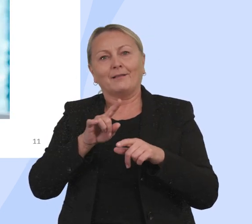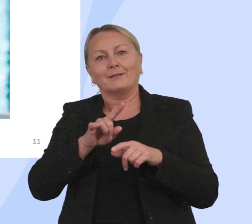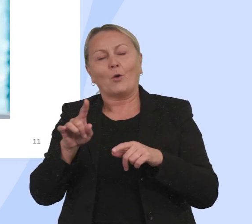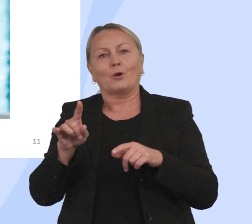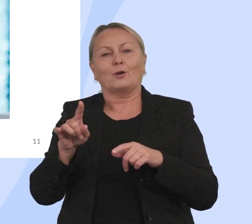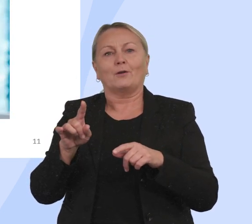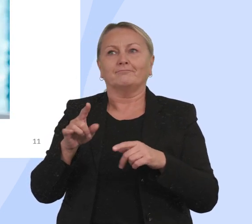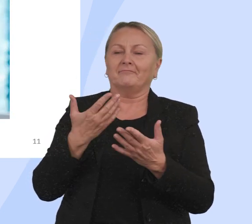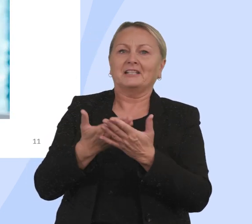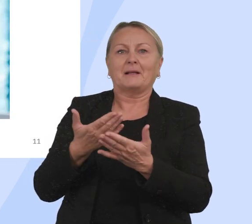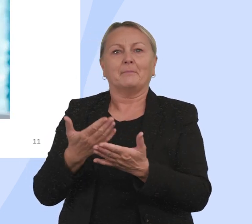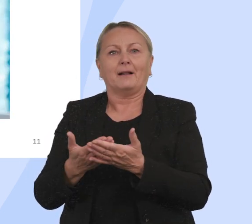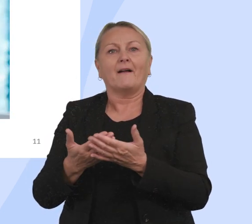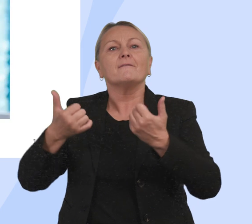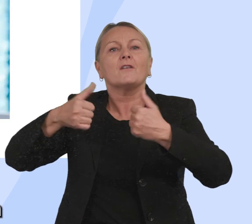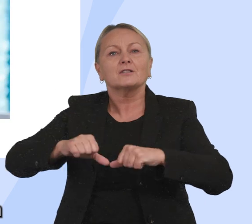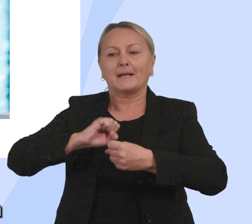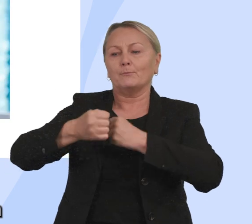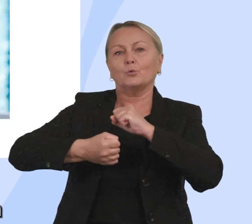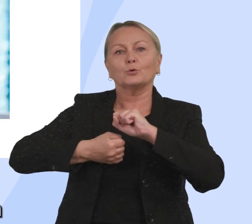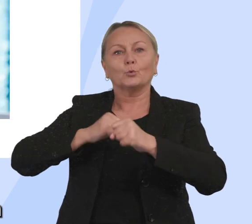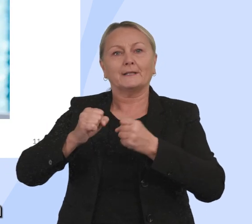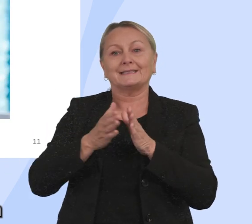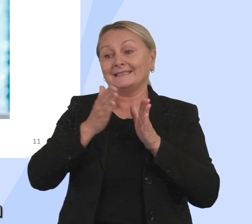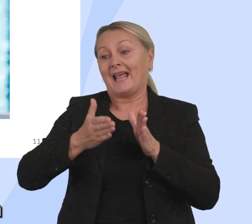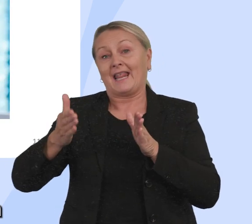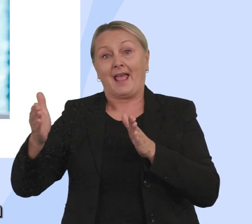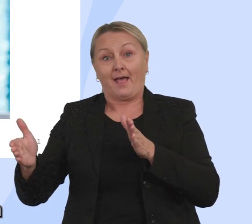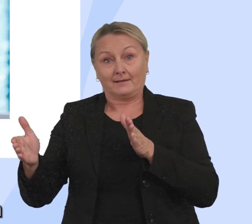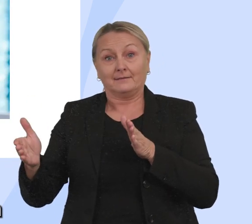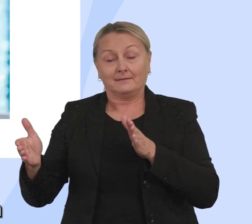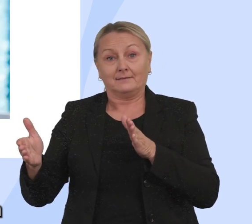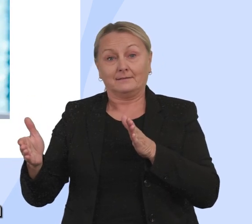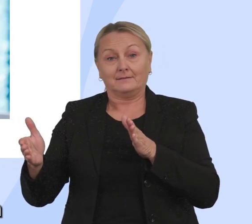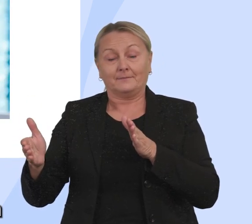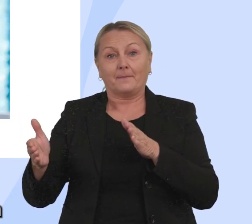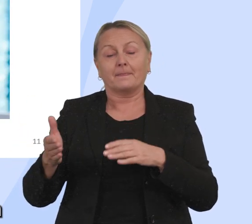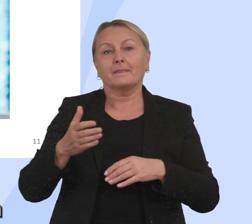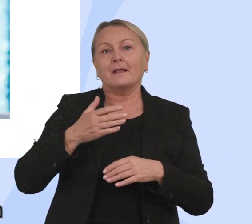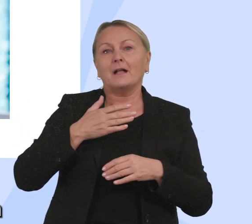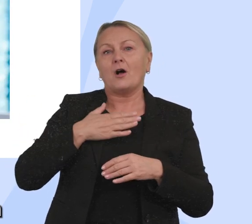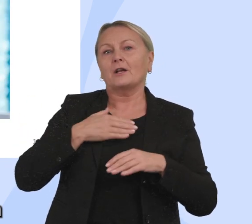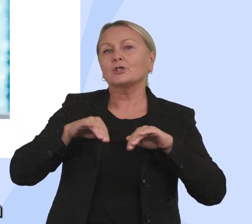svær motorisk serie. Nu har jeg en svømmer fremme her, der skal svømme 50